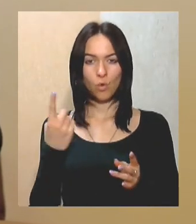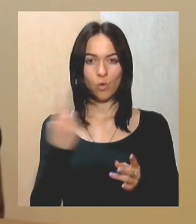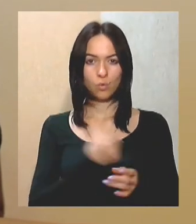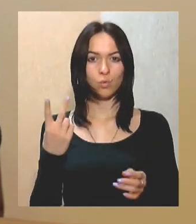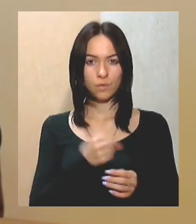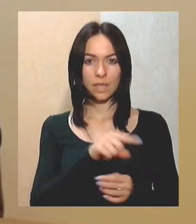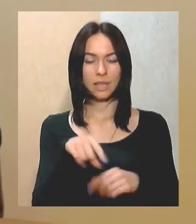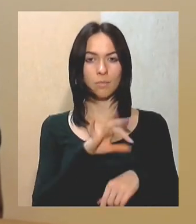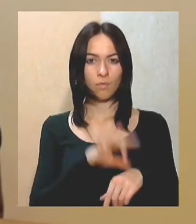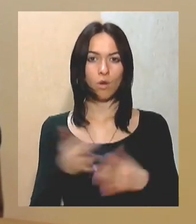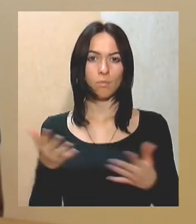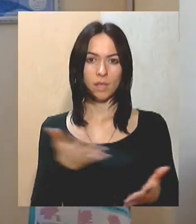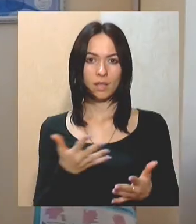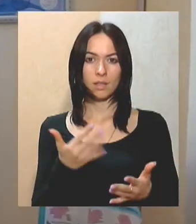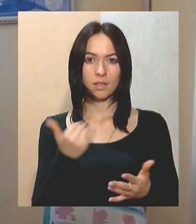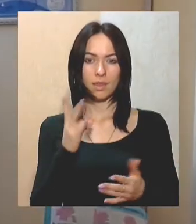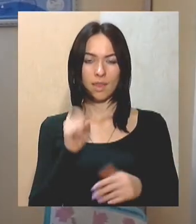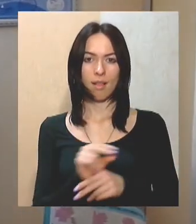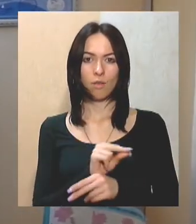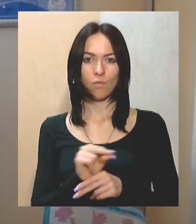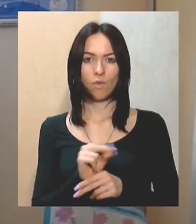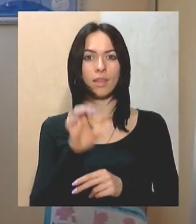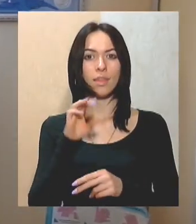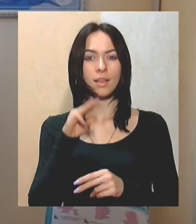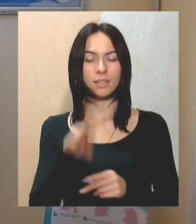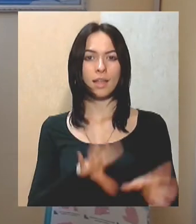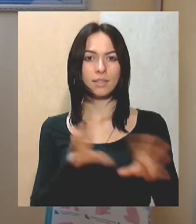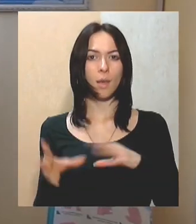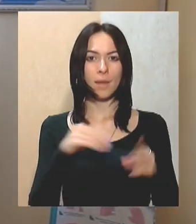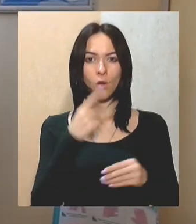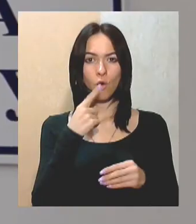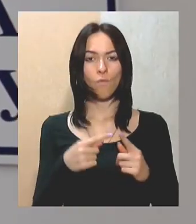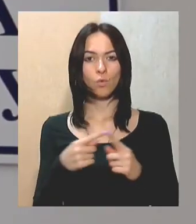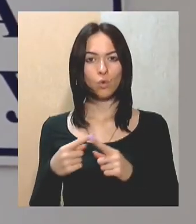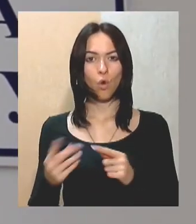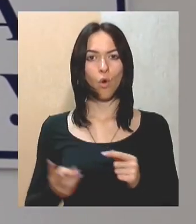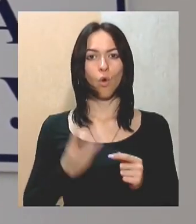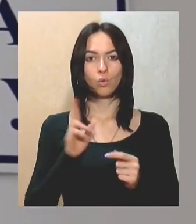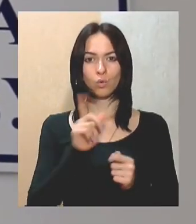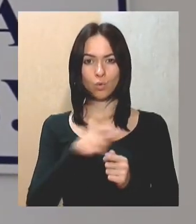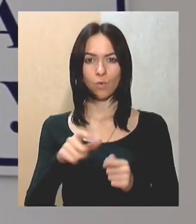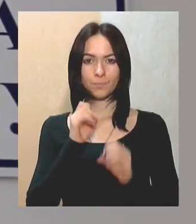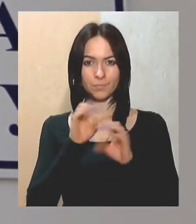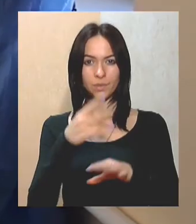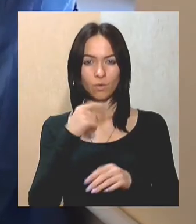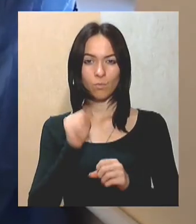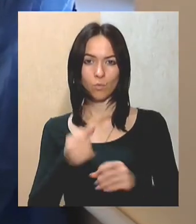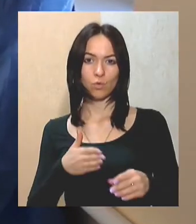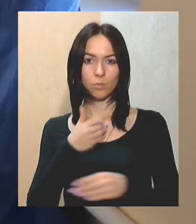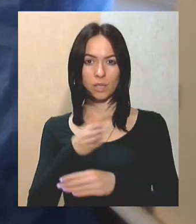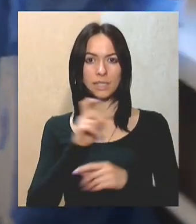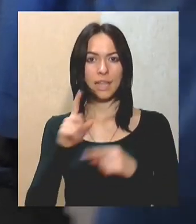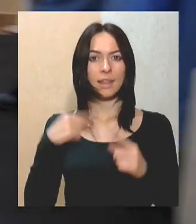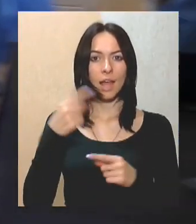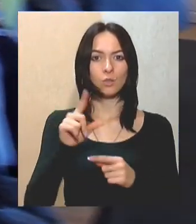знаходяться стежі час на лікування. На станції переливання крові уточнили, охочі стати донорами можуть звертатися до них з наступного